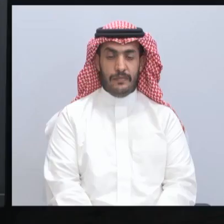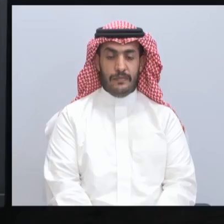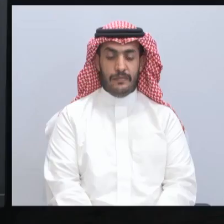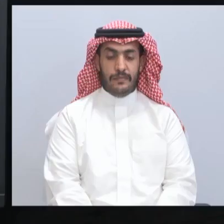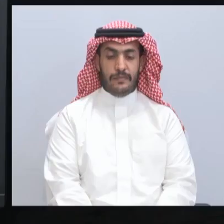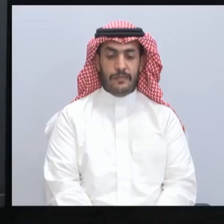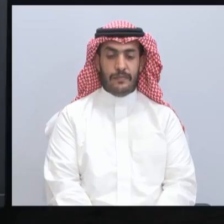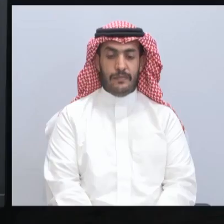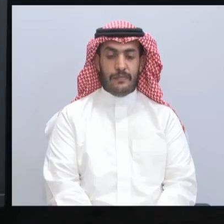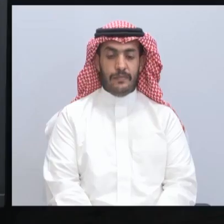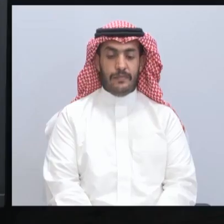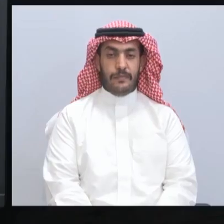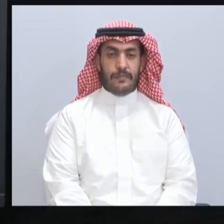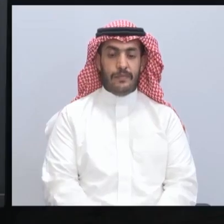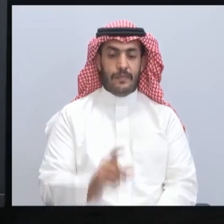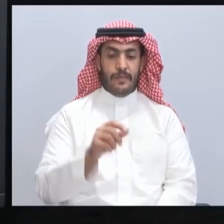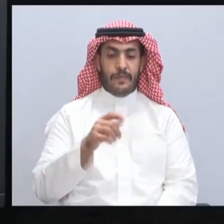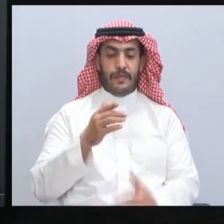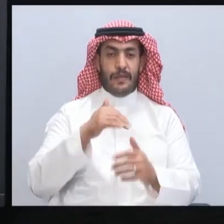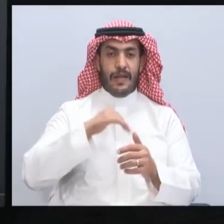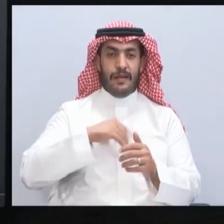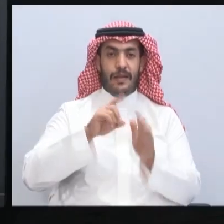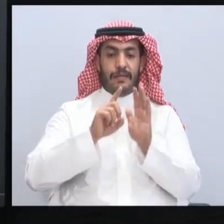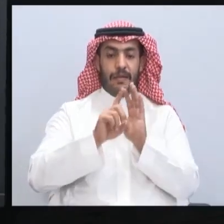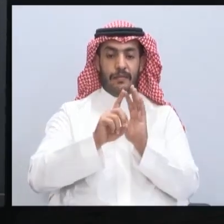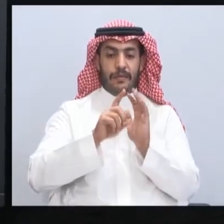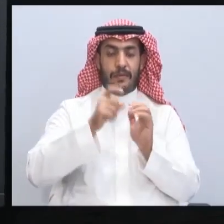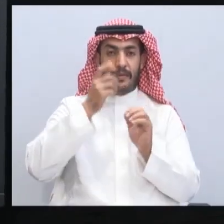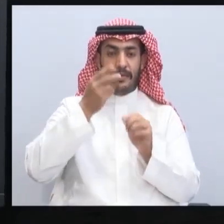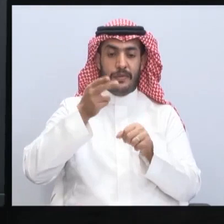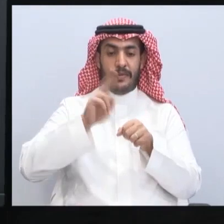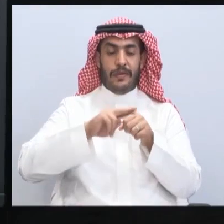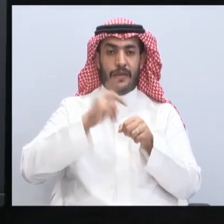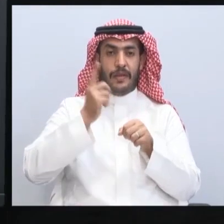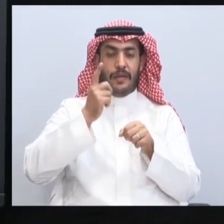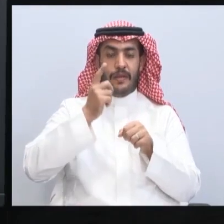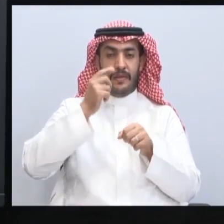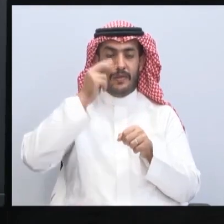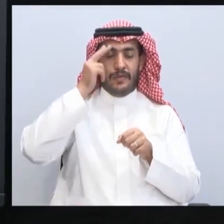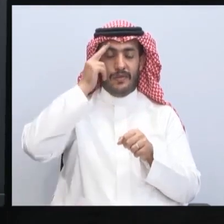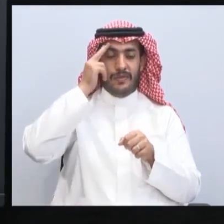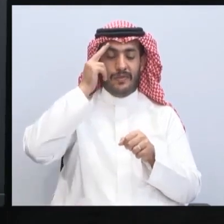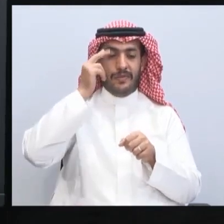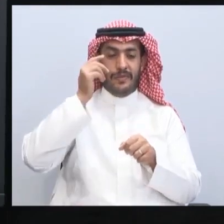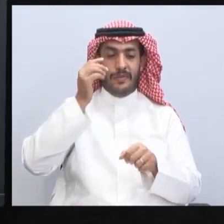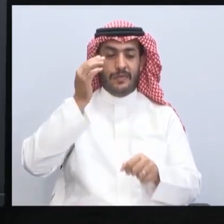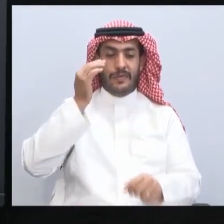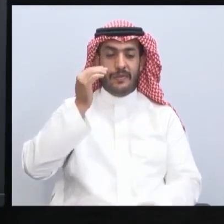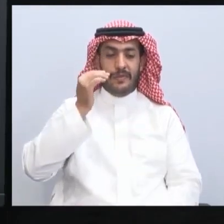السؤال احسنتم رغبه الامام تركي بن عبد الله لاستعاده الدوله